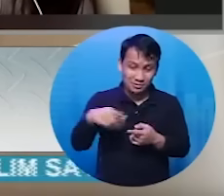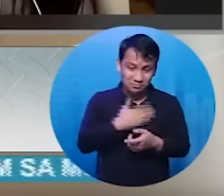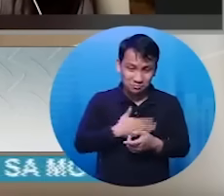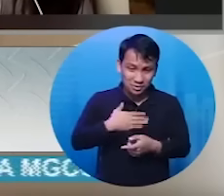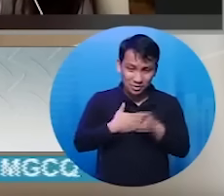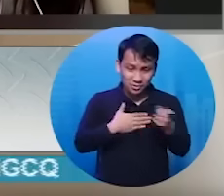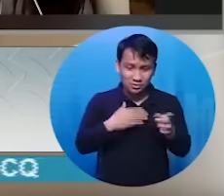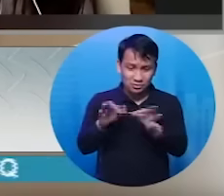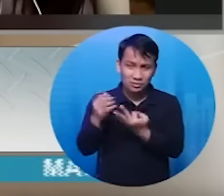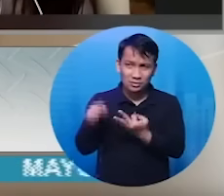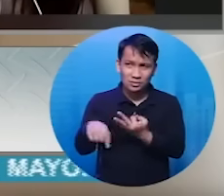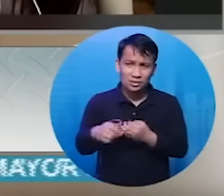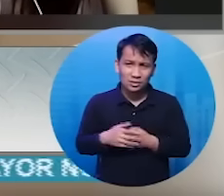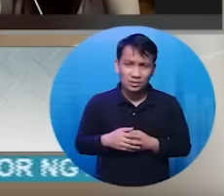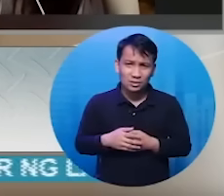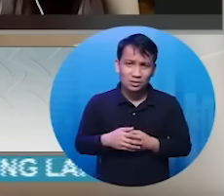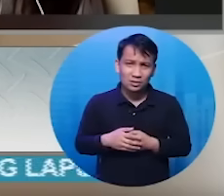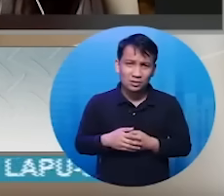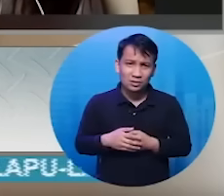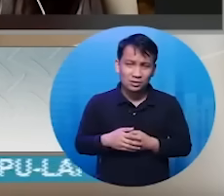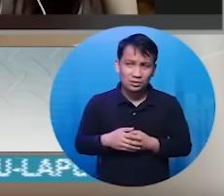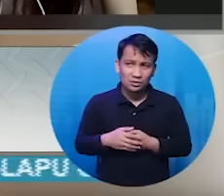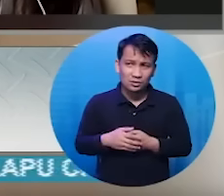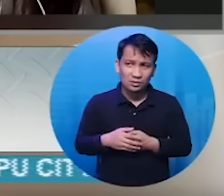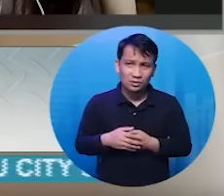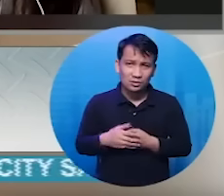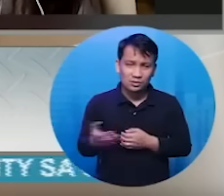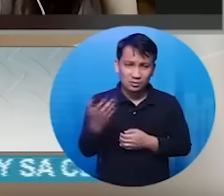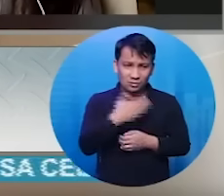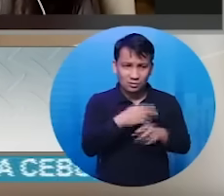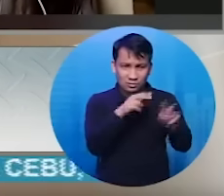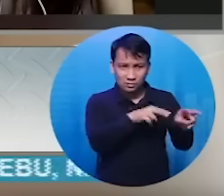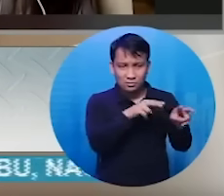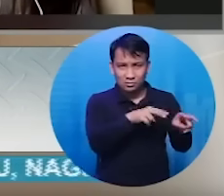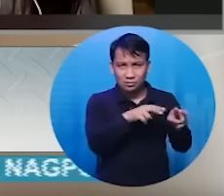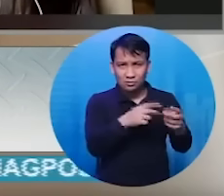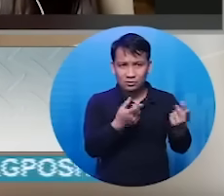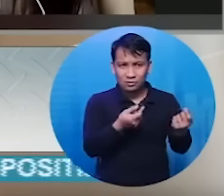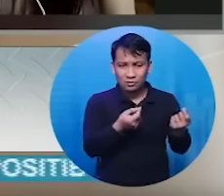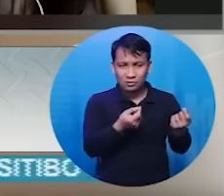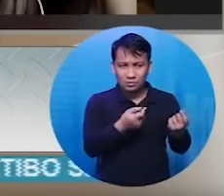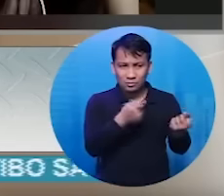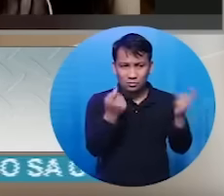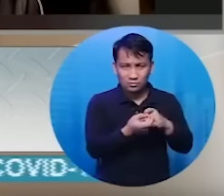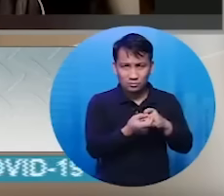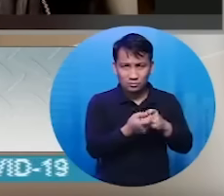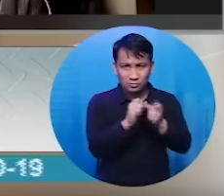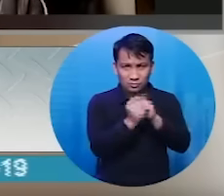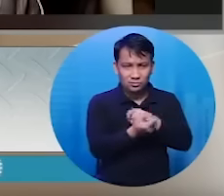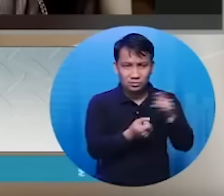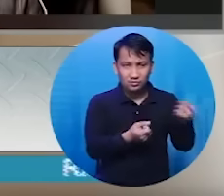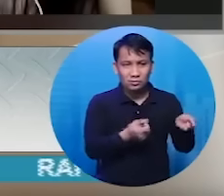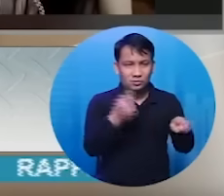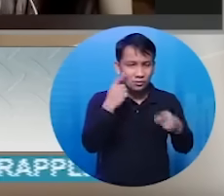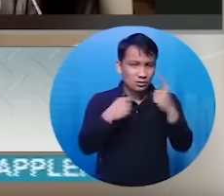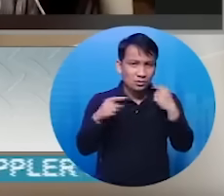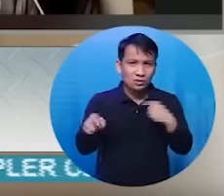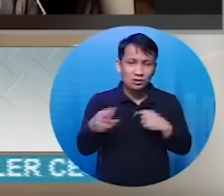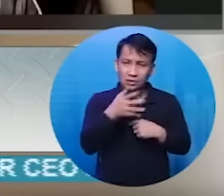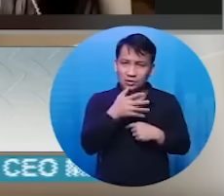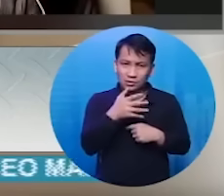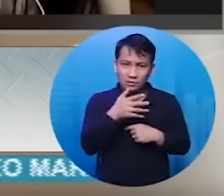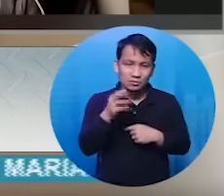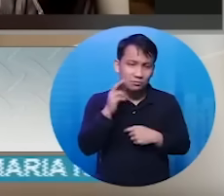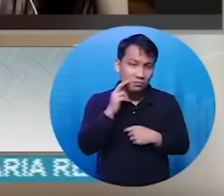pwede sa pamilya na ito ay hayaan yung po munang i-monitor namin ang barangay kung ano magiging pagbabago. Kasi umiiyak din naman ito si